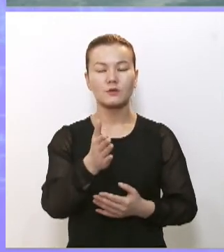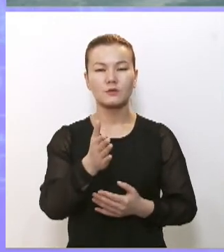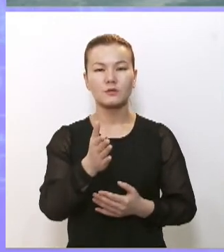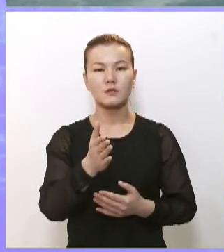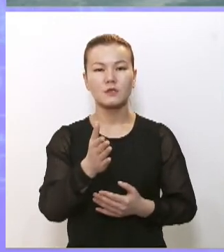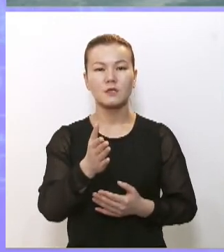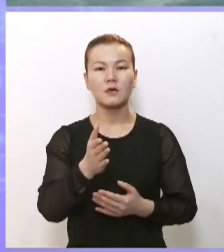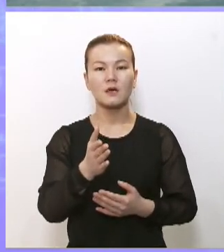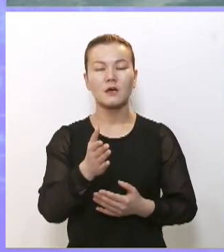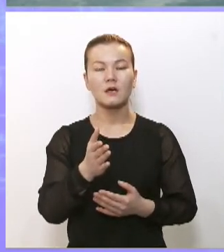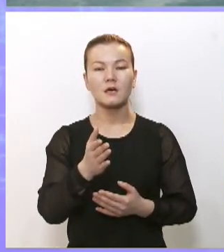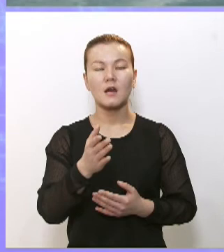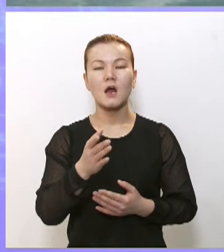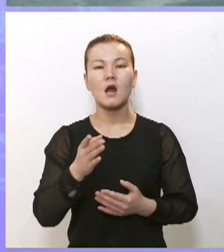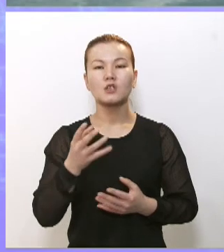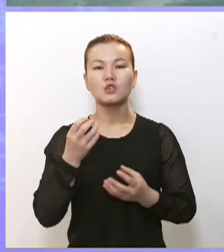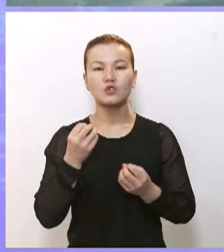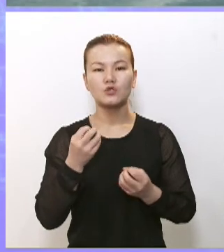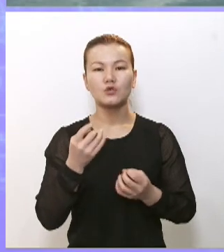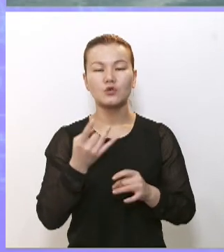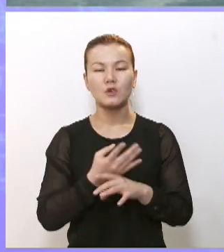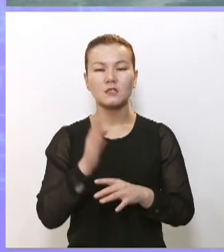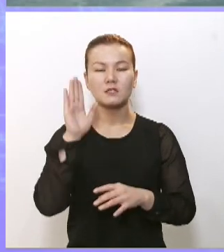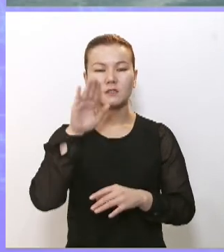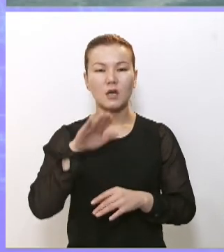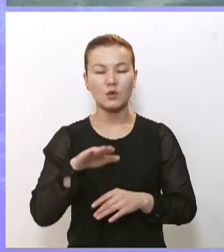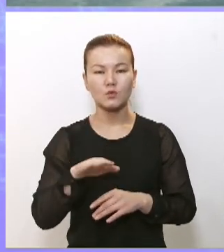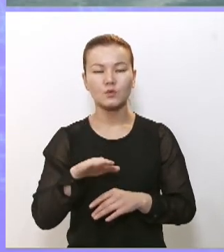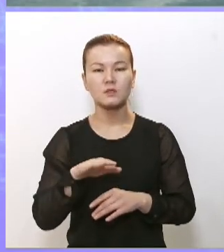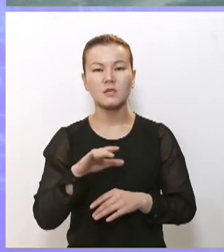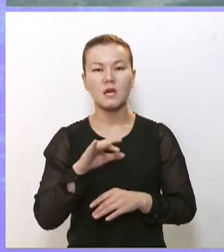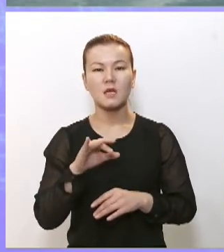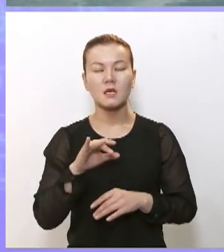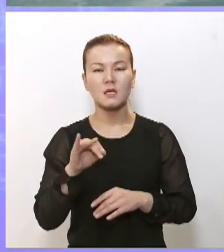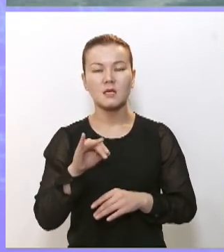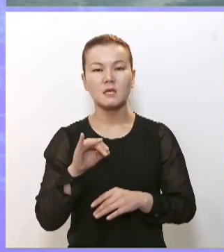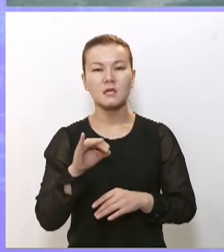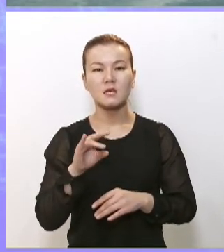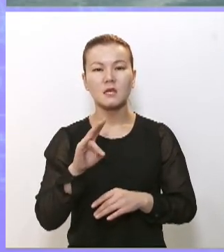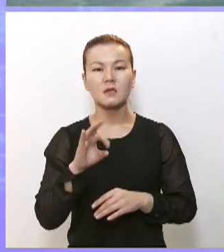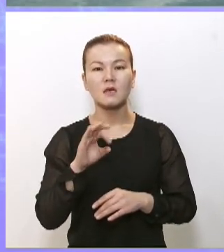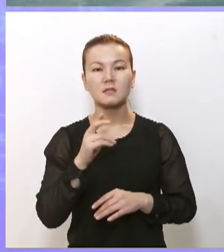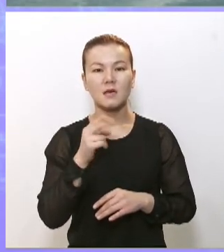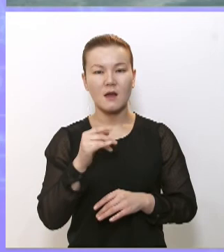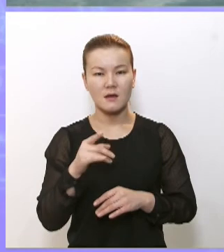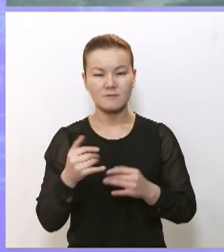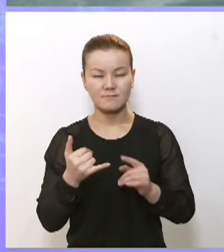коснуться еще разок нагнуться и нас к еще коснуться